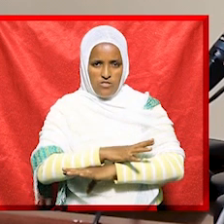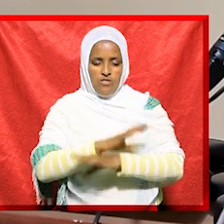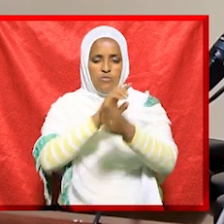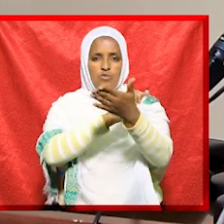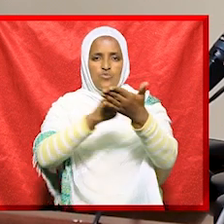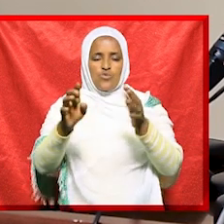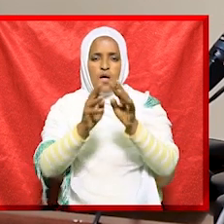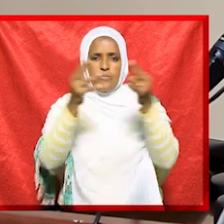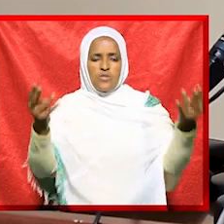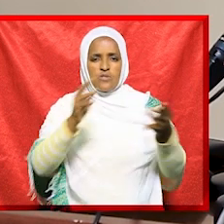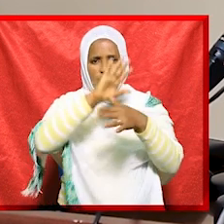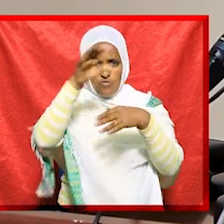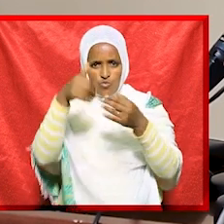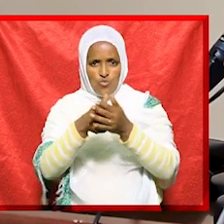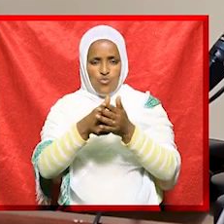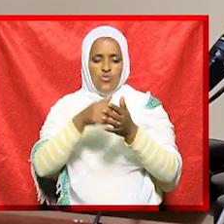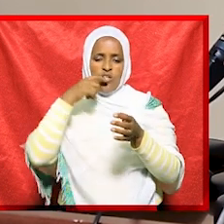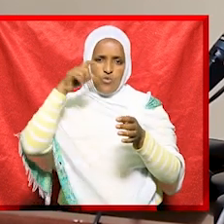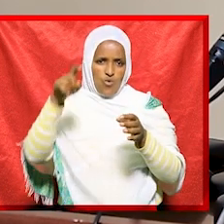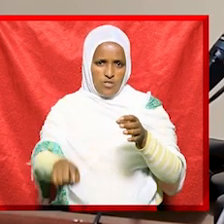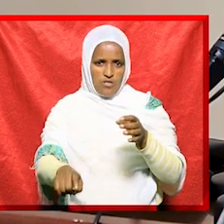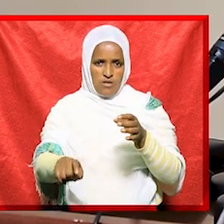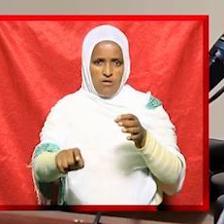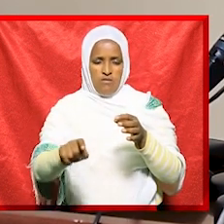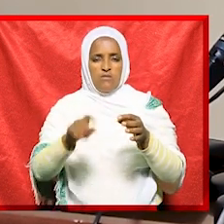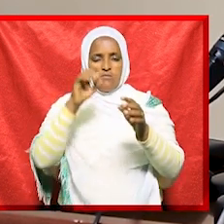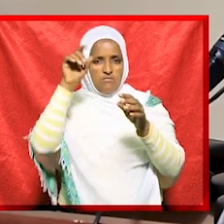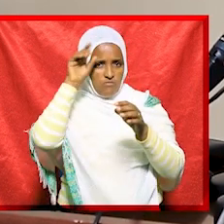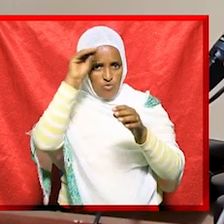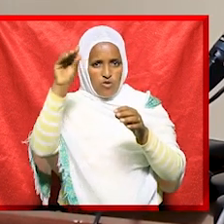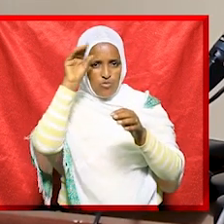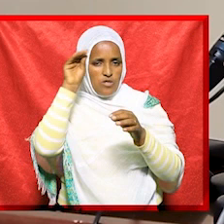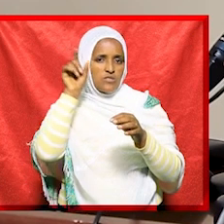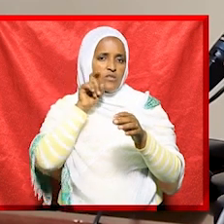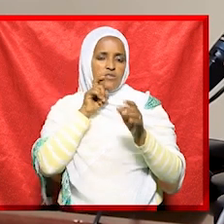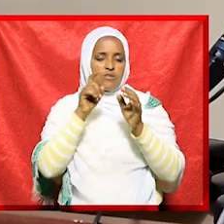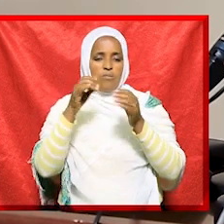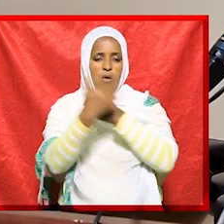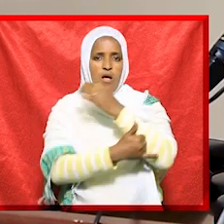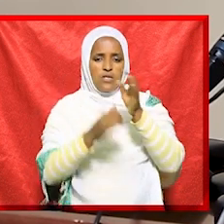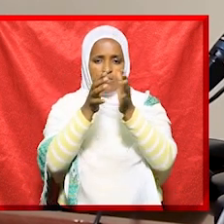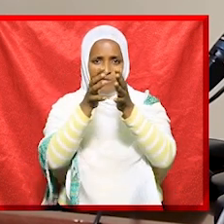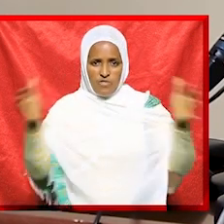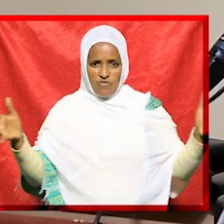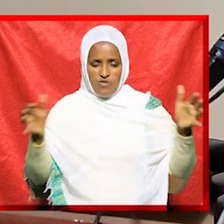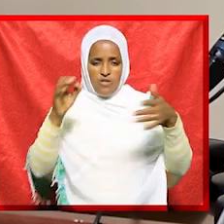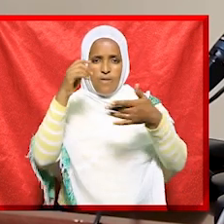የሚያበላሽ በቅዱሳት መጻሕፍት ሁሉ የተወገዘ ግብረ ሰዶምን በሀገራችን